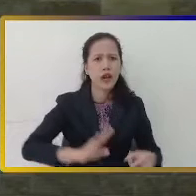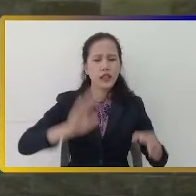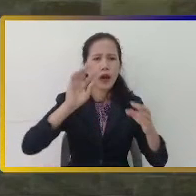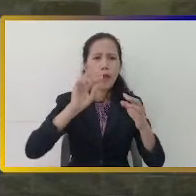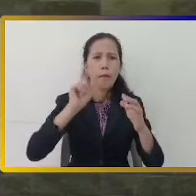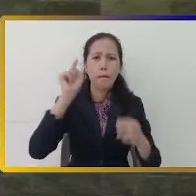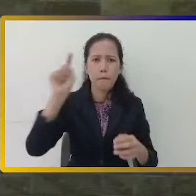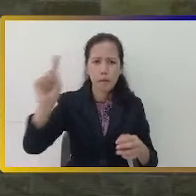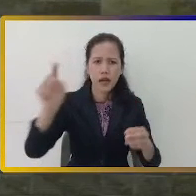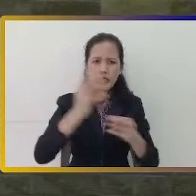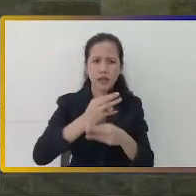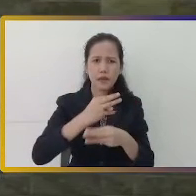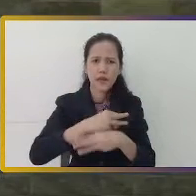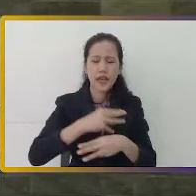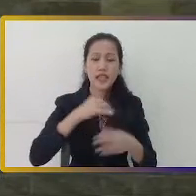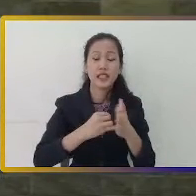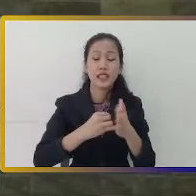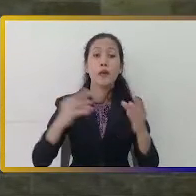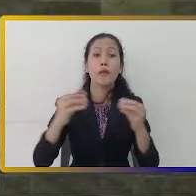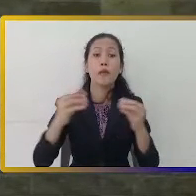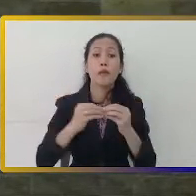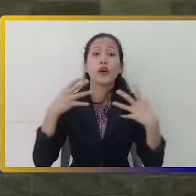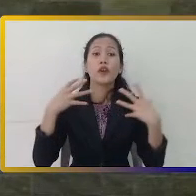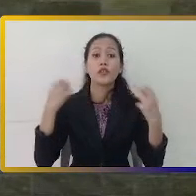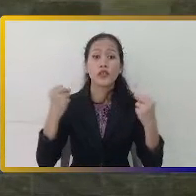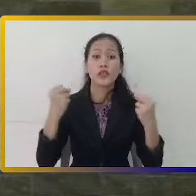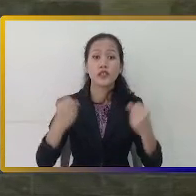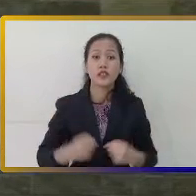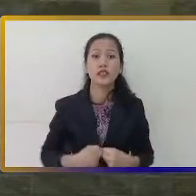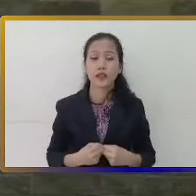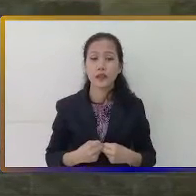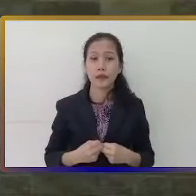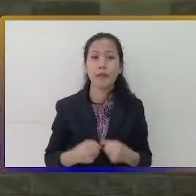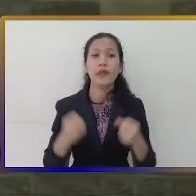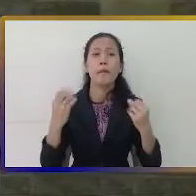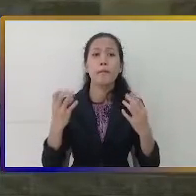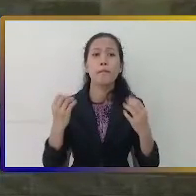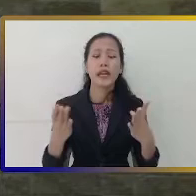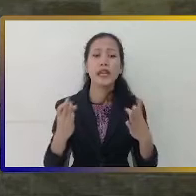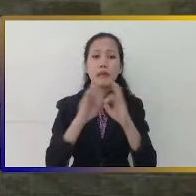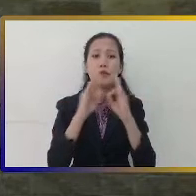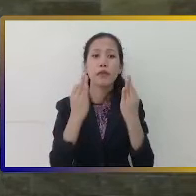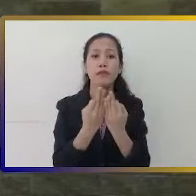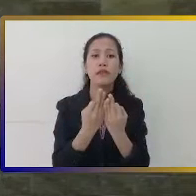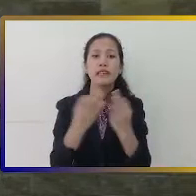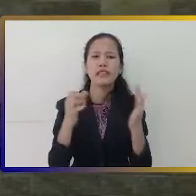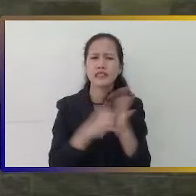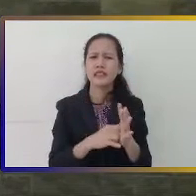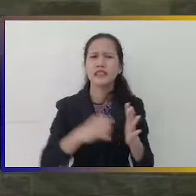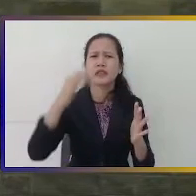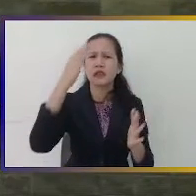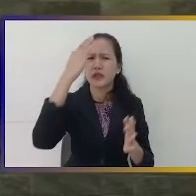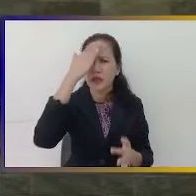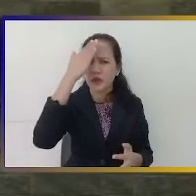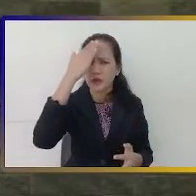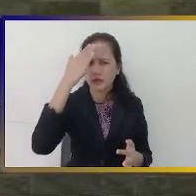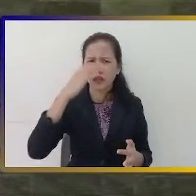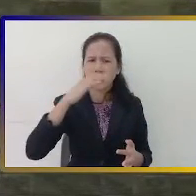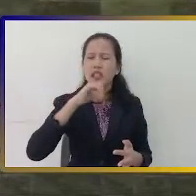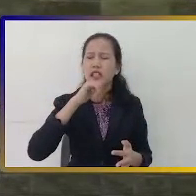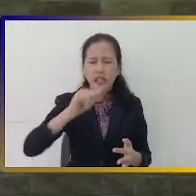as we gather ngayong umaga, kapatid, marami po pong pamilya dyan na hindi po kinikilala ng Panginoon. Marami